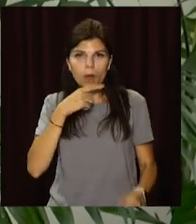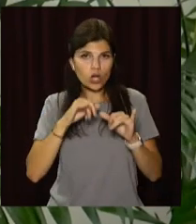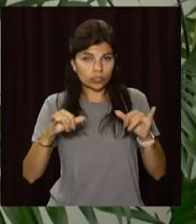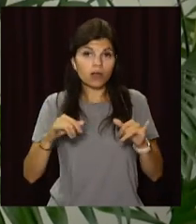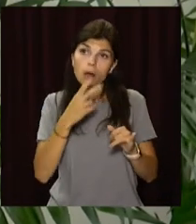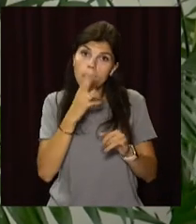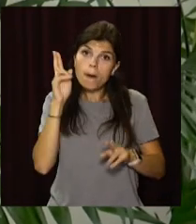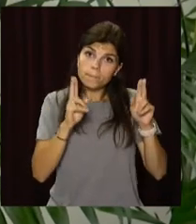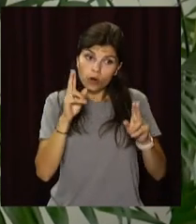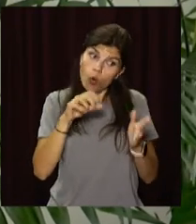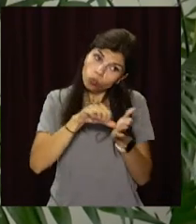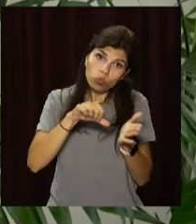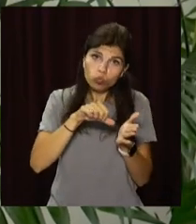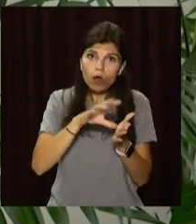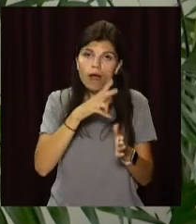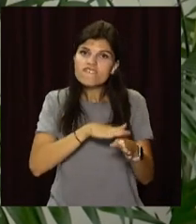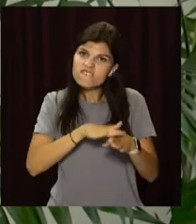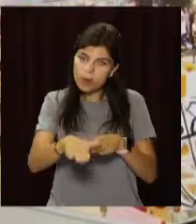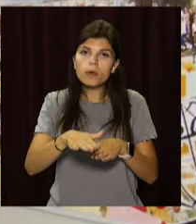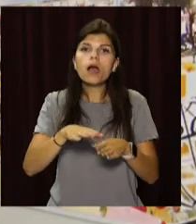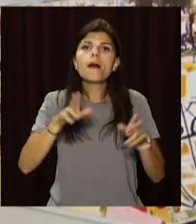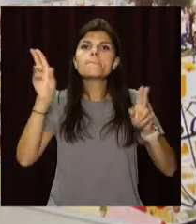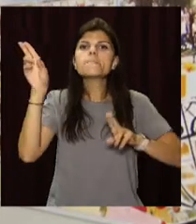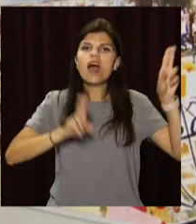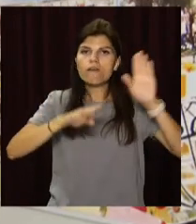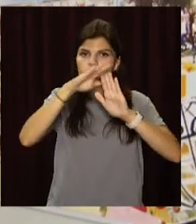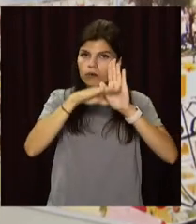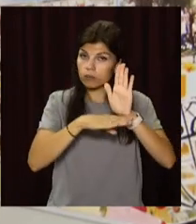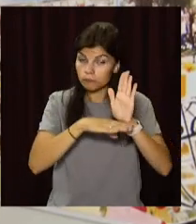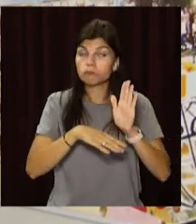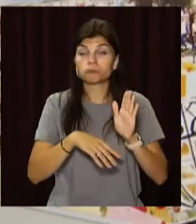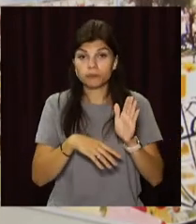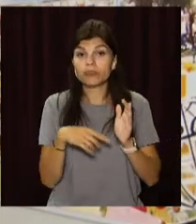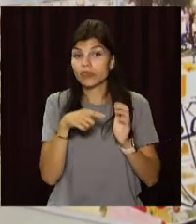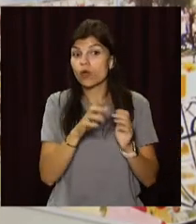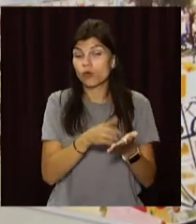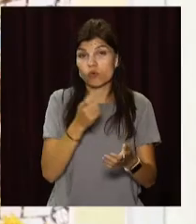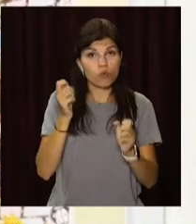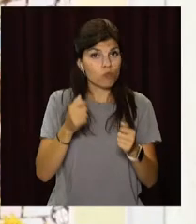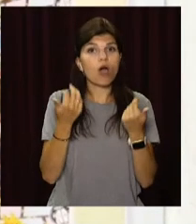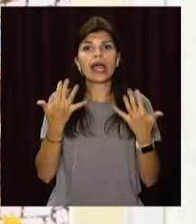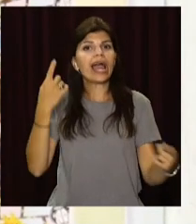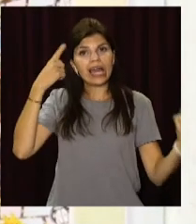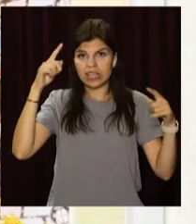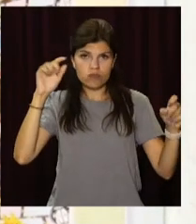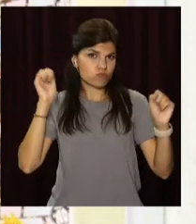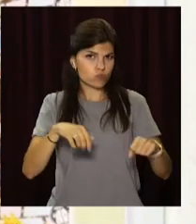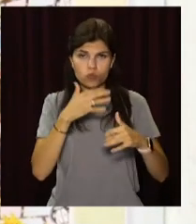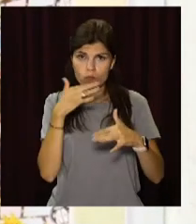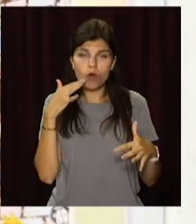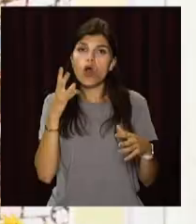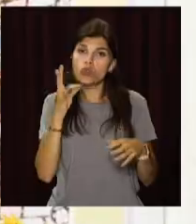правила бюджету участі діти були дотримані в тих проєктах. Школи-учасниці зможуть подати необмежену кількість ініціатив,